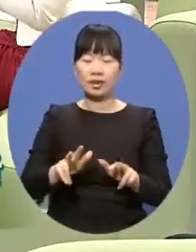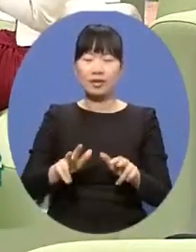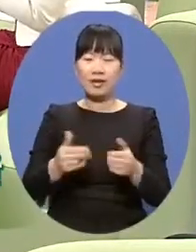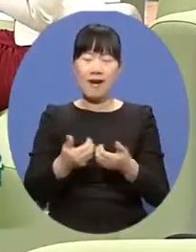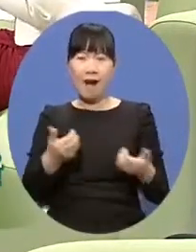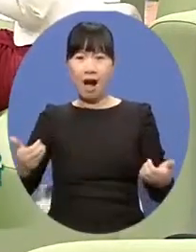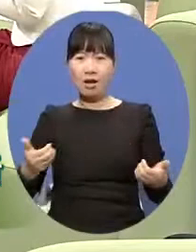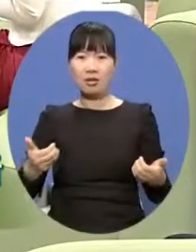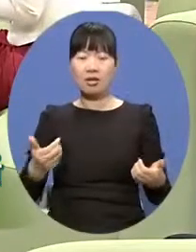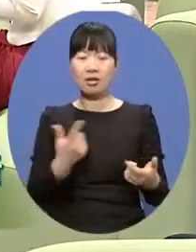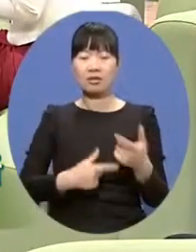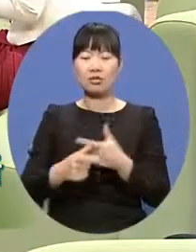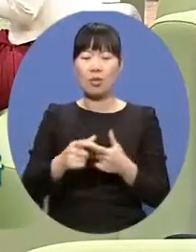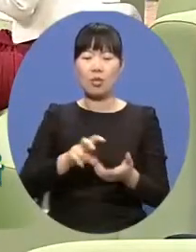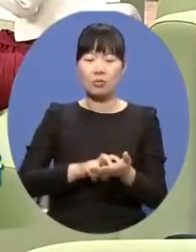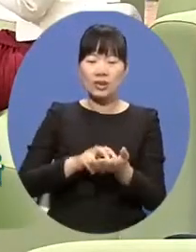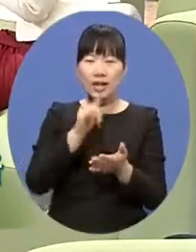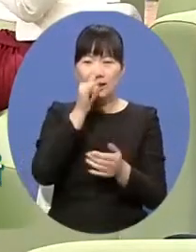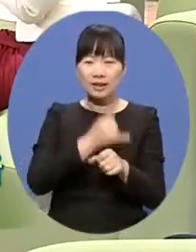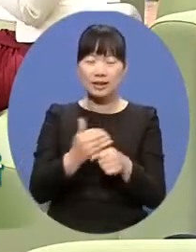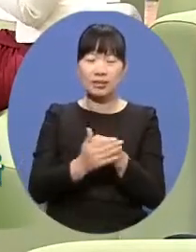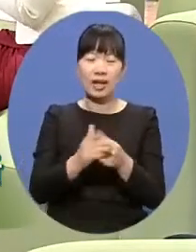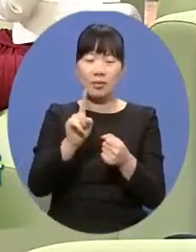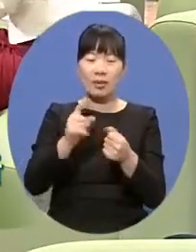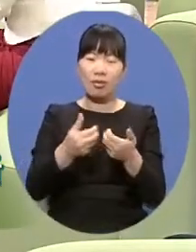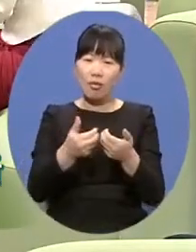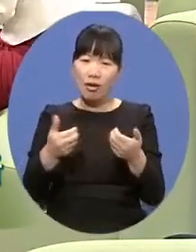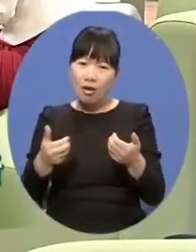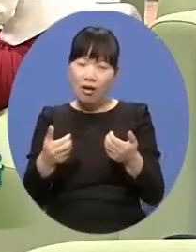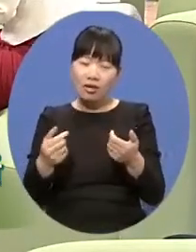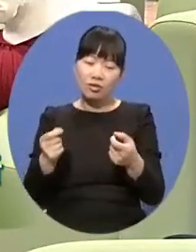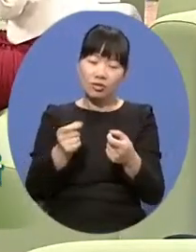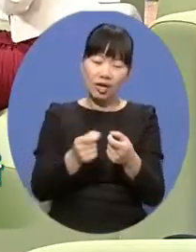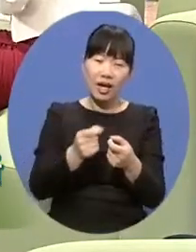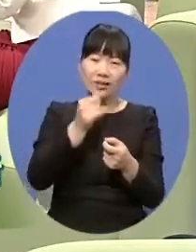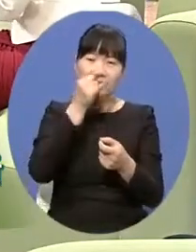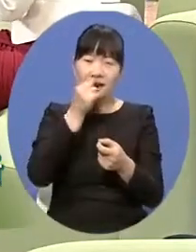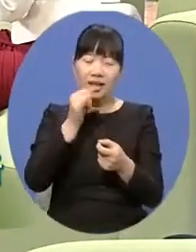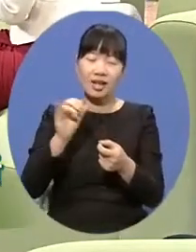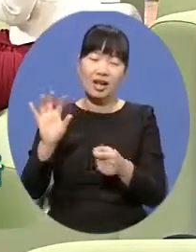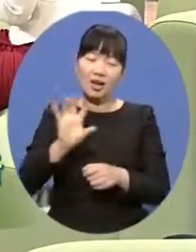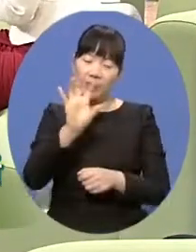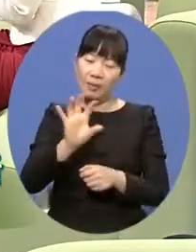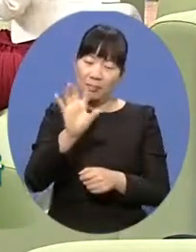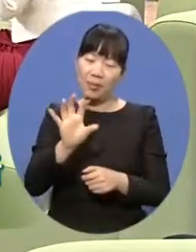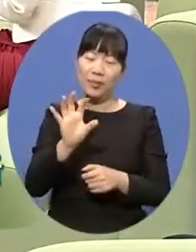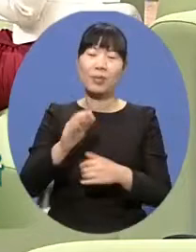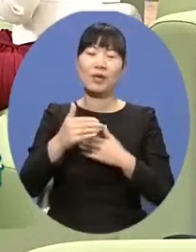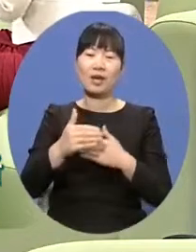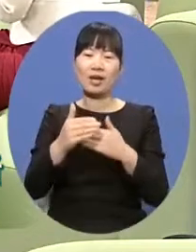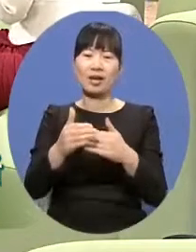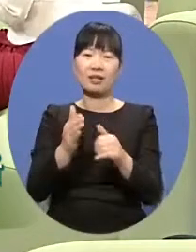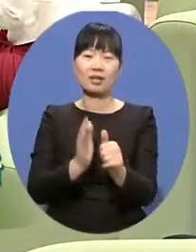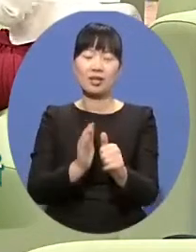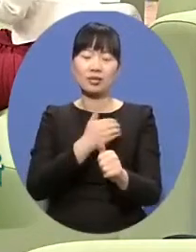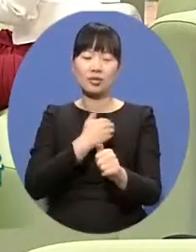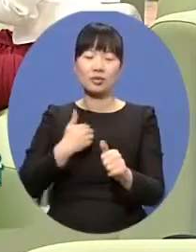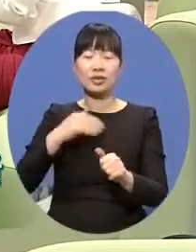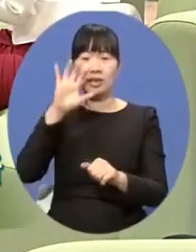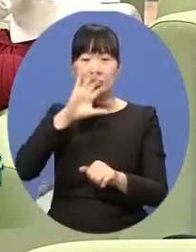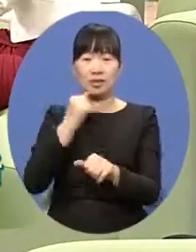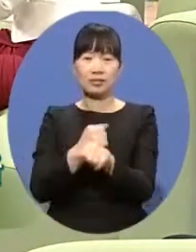떨어진다? 더 불안해질 거예요. 한번 떨어졌다가 다가갔다가 이 과정이 좀 있거든요. 그 과정을 충분히